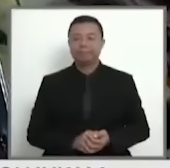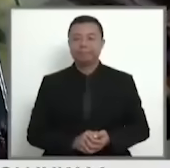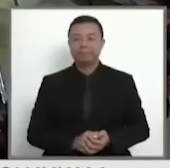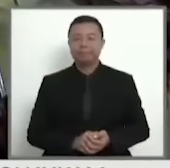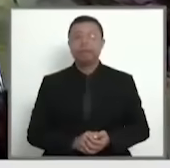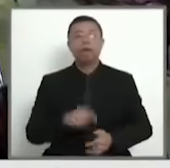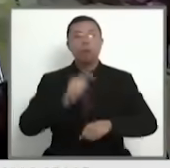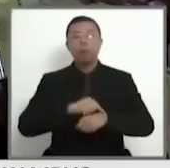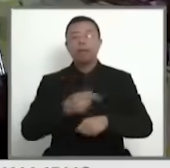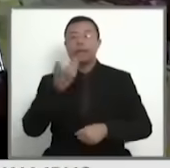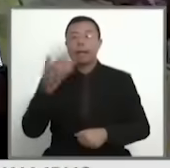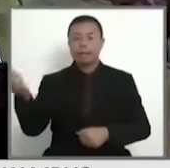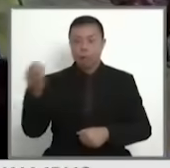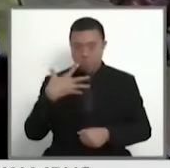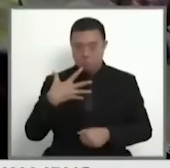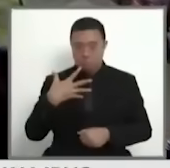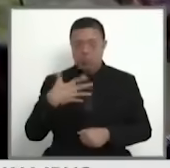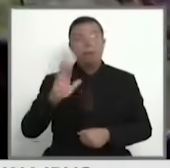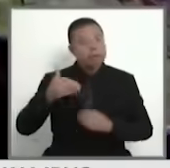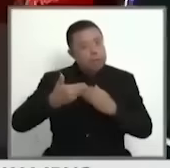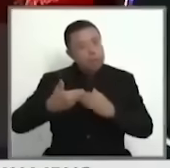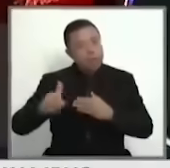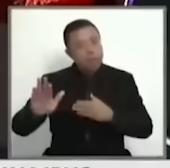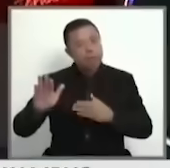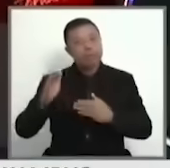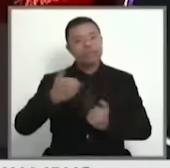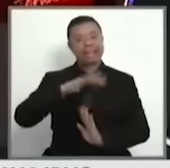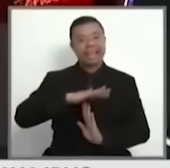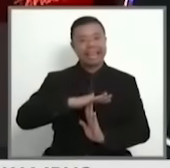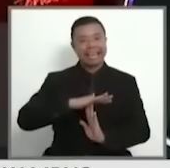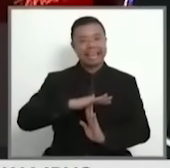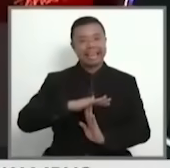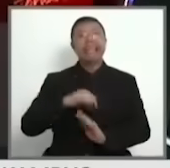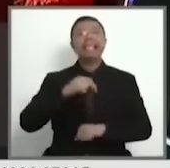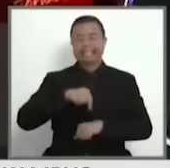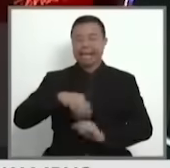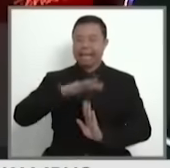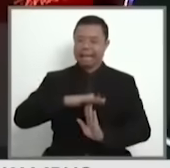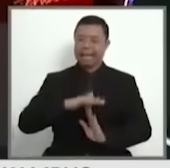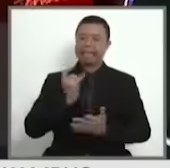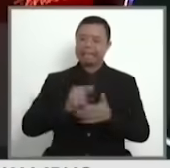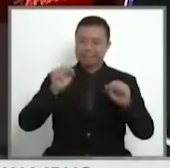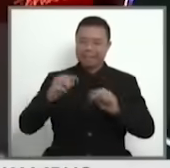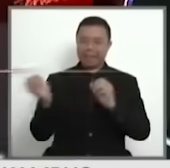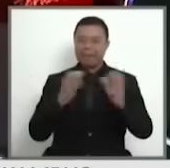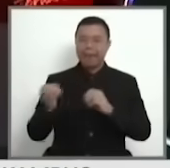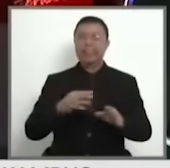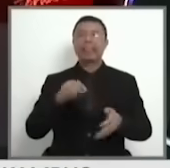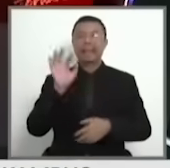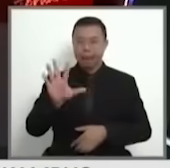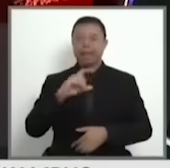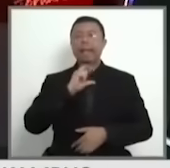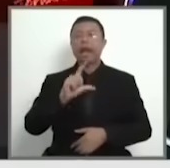pres antar calon presiden masih terus berlanjut kita akan lanjutkan used Tetaplah di debat